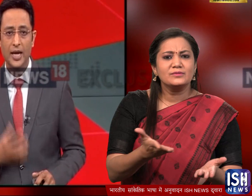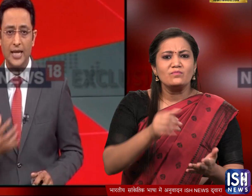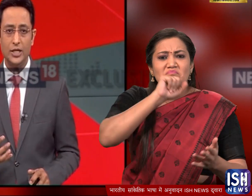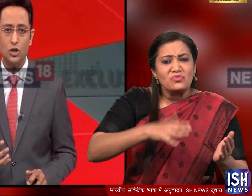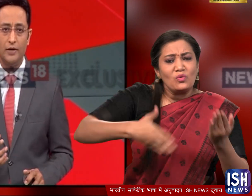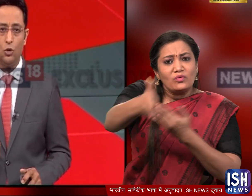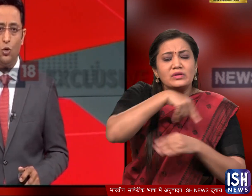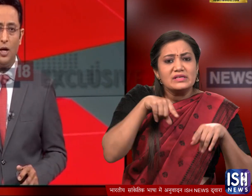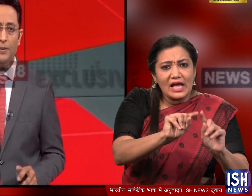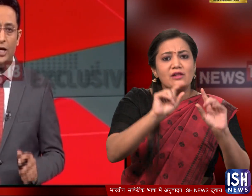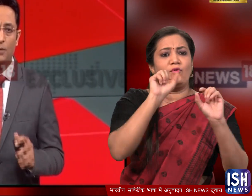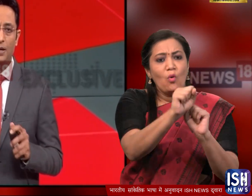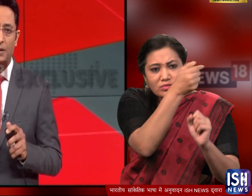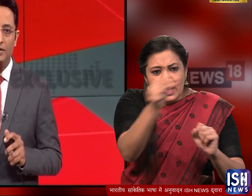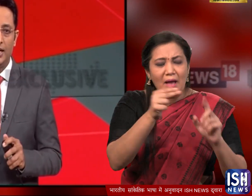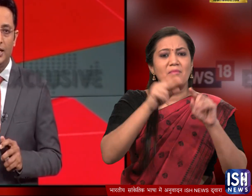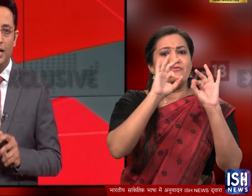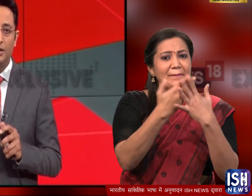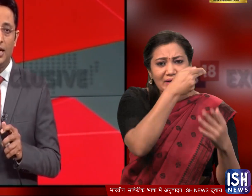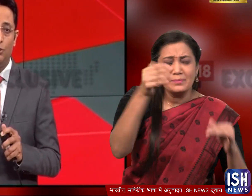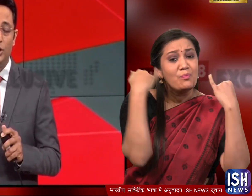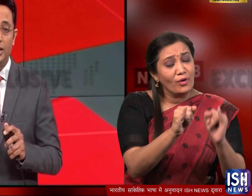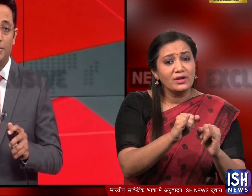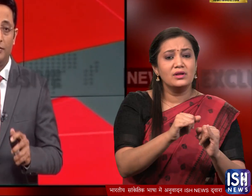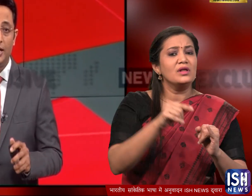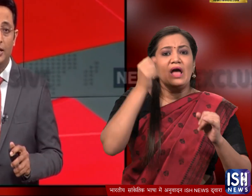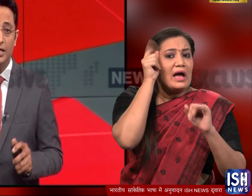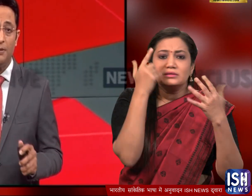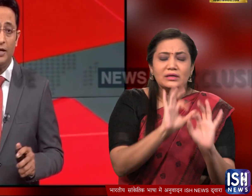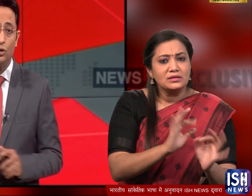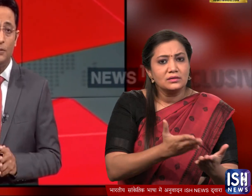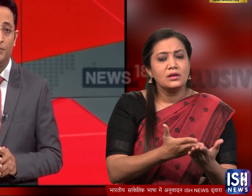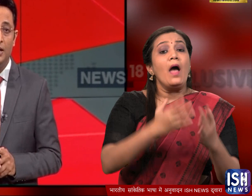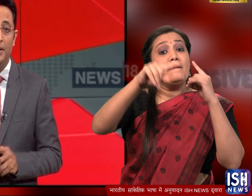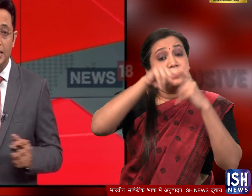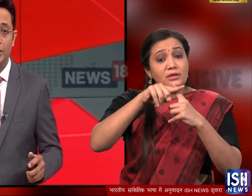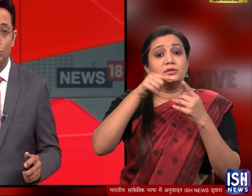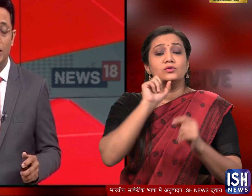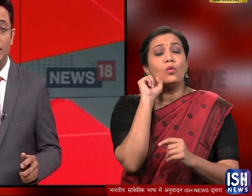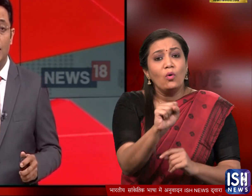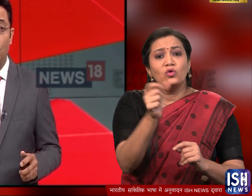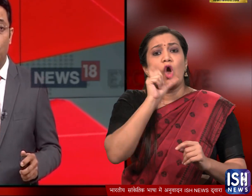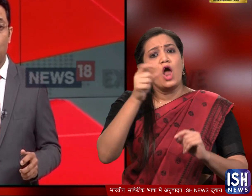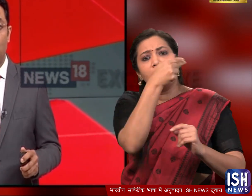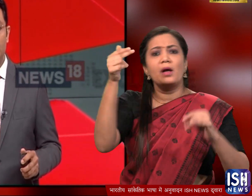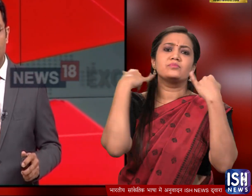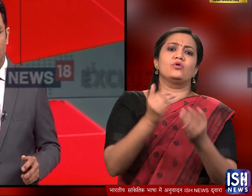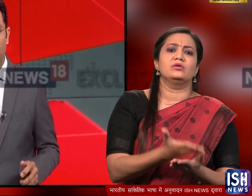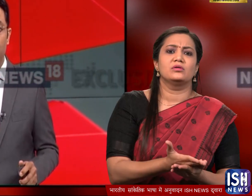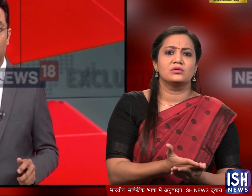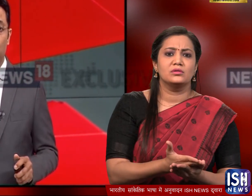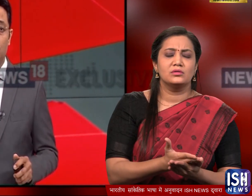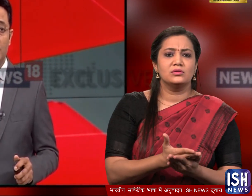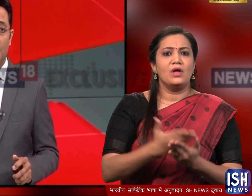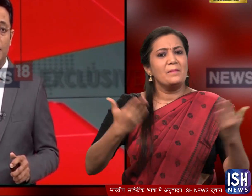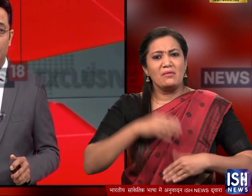पड़े। ऐसे नौजवानों को अपने और अपने परिवार का नाम खराब होने की परवाह तो पहले से नहीं होती, वो कॉलेज का नाम भी